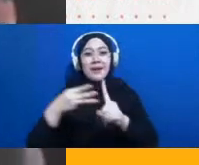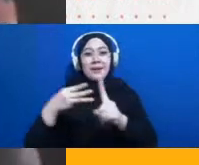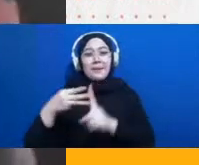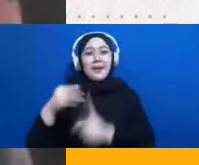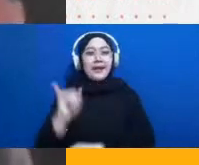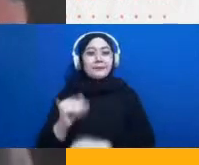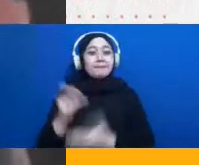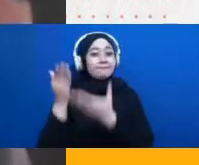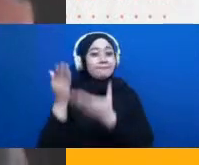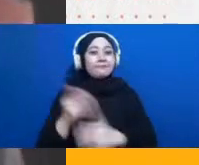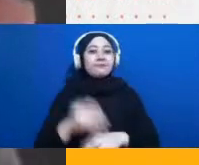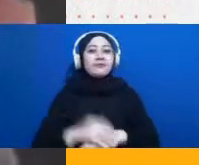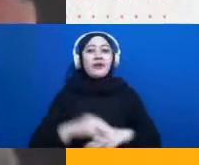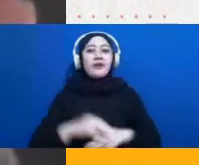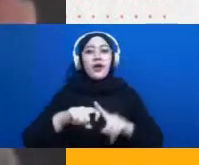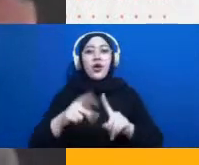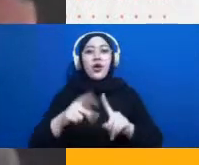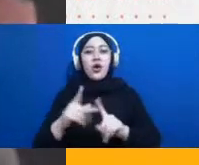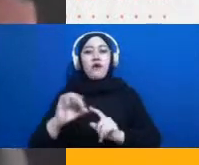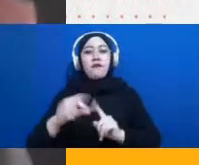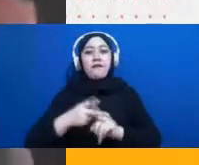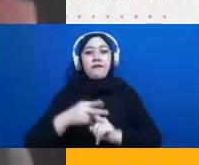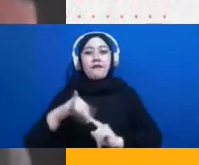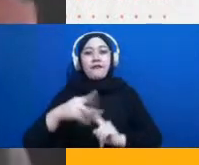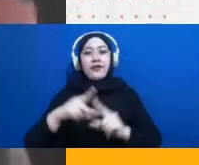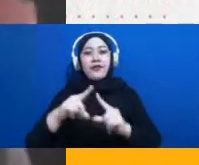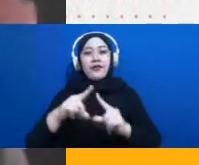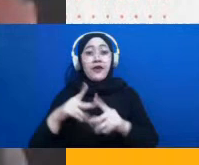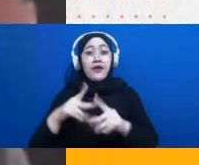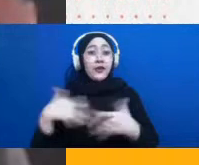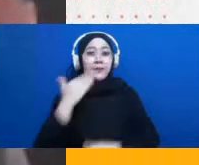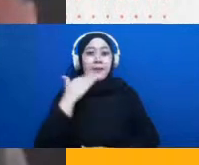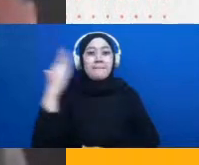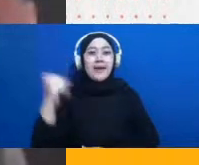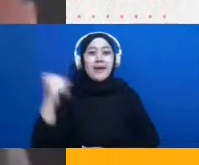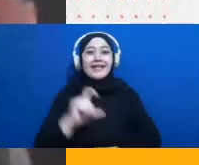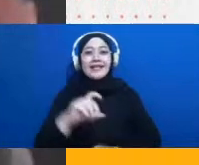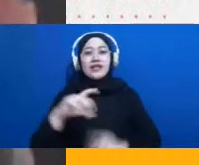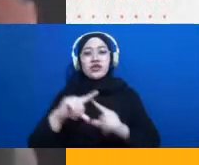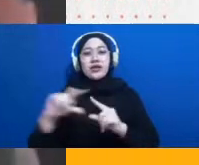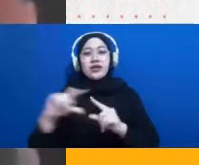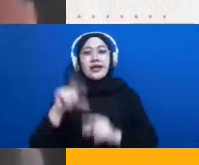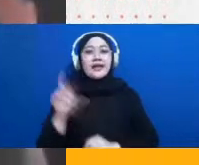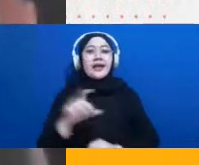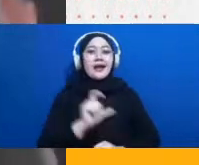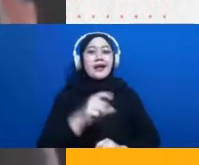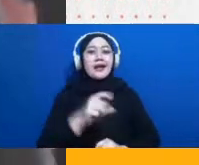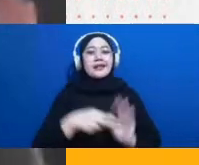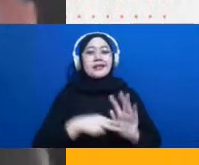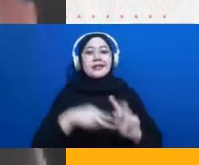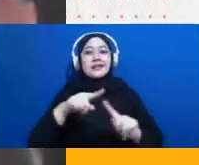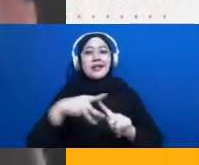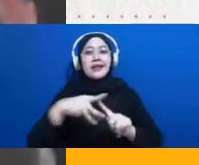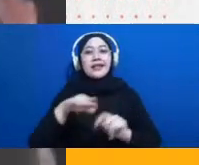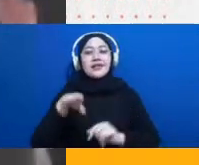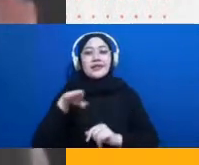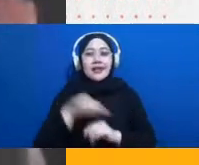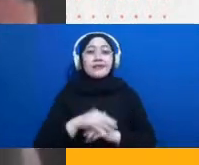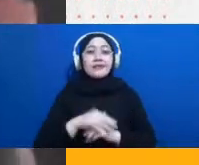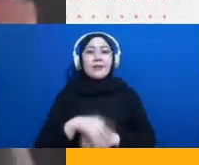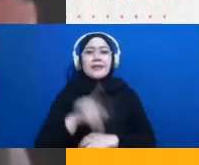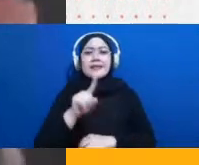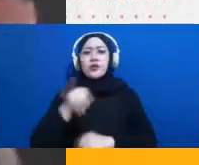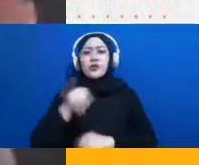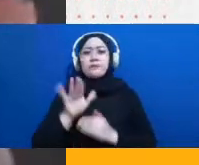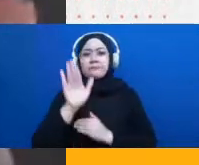saya Kofifah Syarosyadi atau biasa dipanggil Caca dari Centennial Z akan menemani kawan-kawan BBI selama 1 jam ke depan